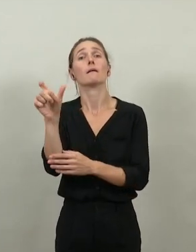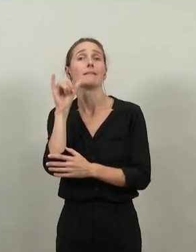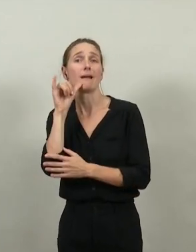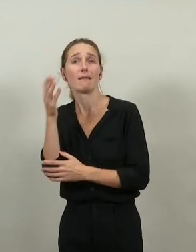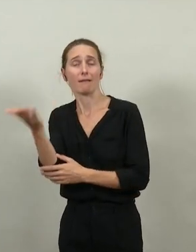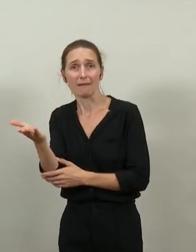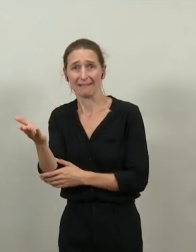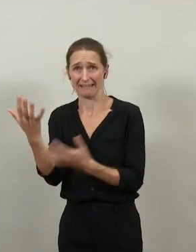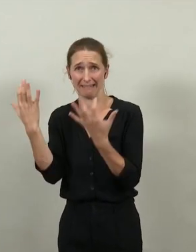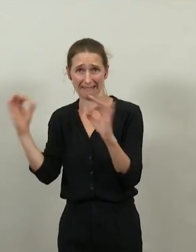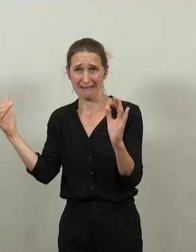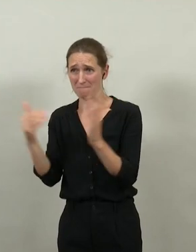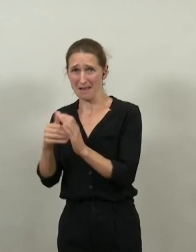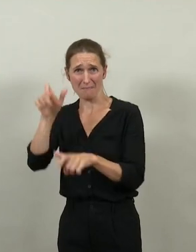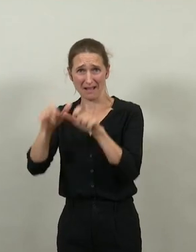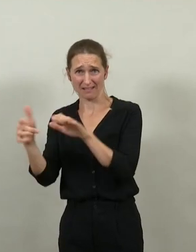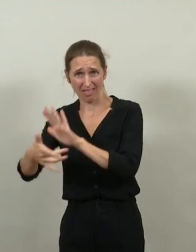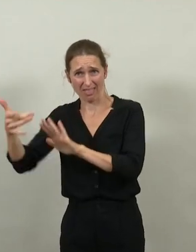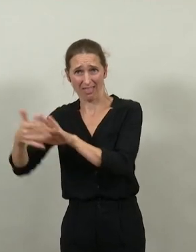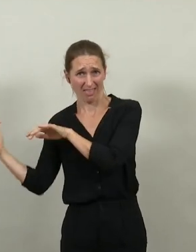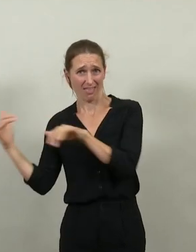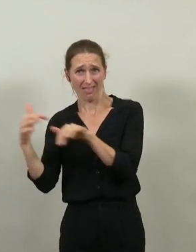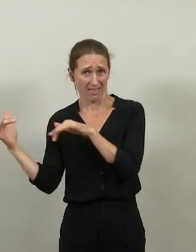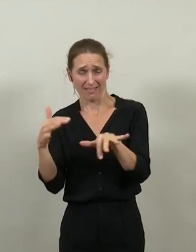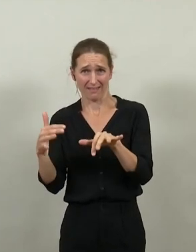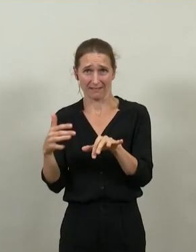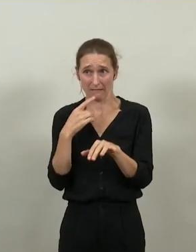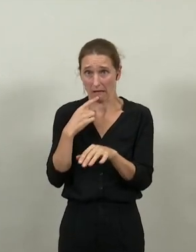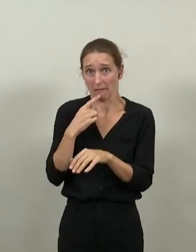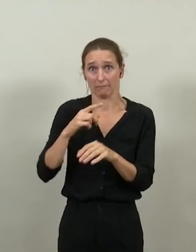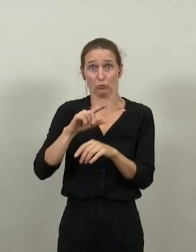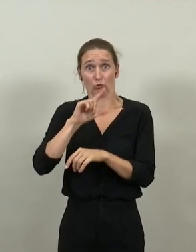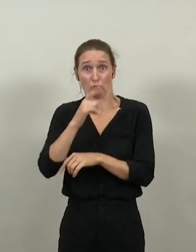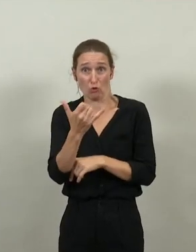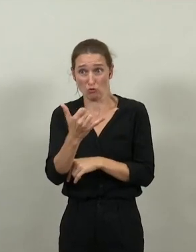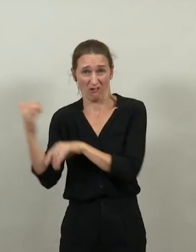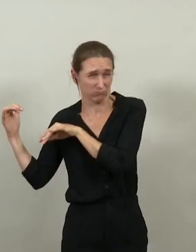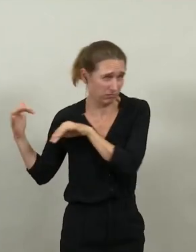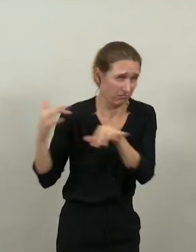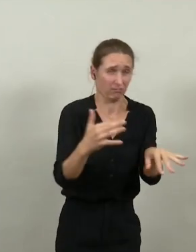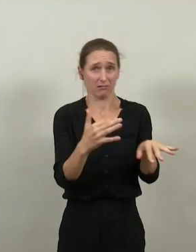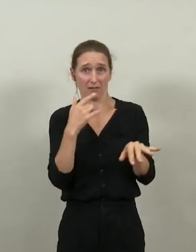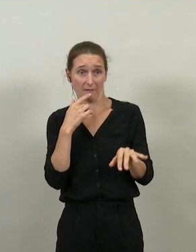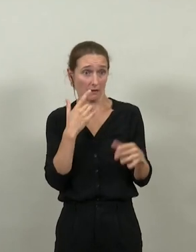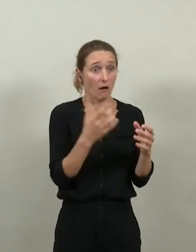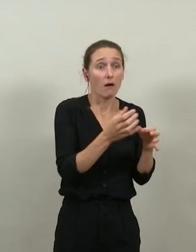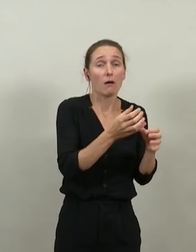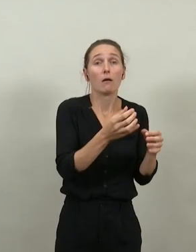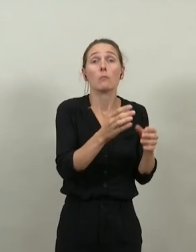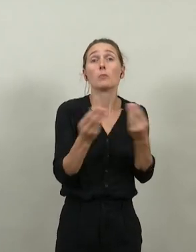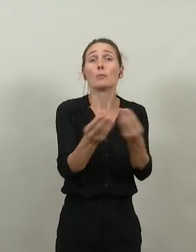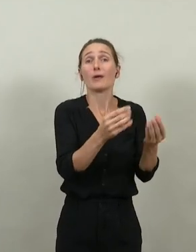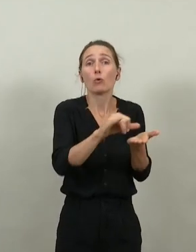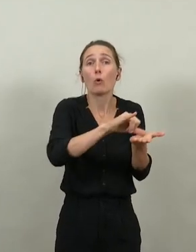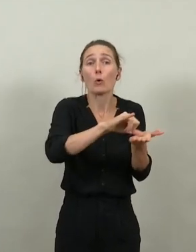8000 seulement 48 he soit l'équivalent de la population locale ce qui est un record absolu le centre d'accueil conçu pour